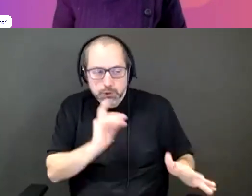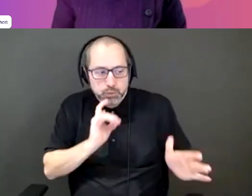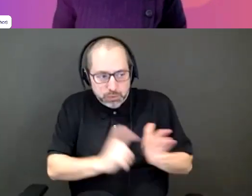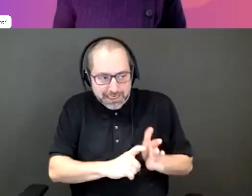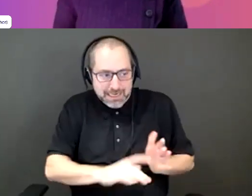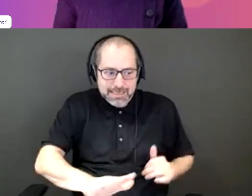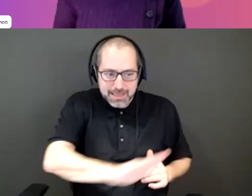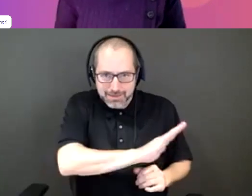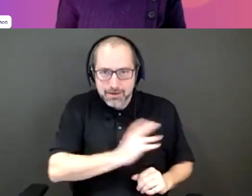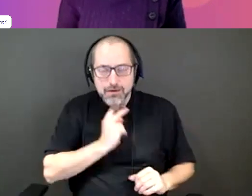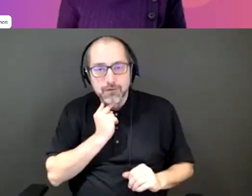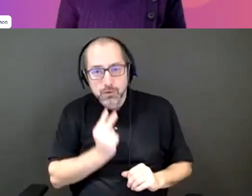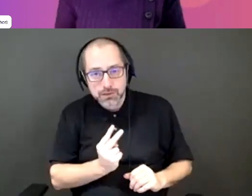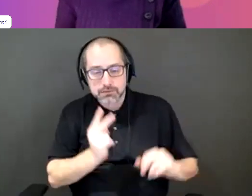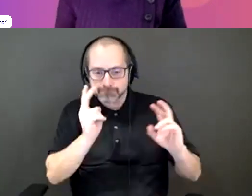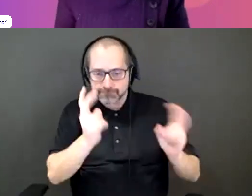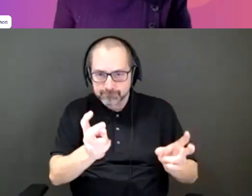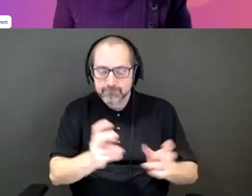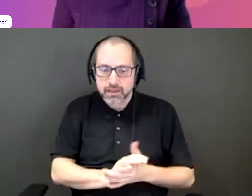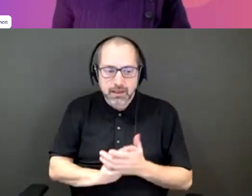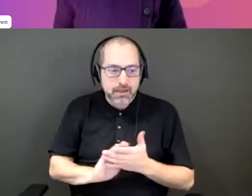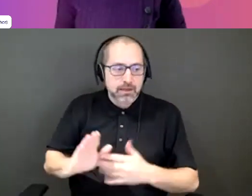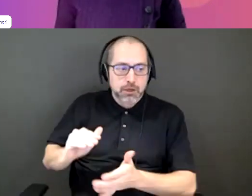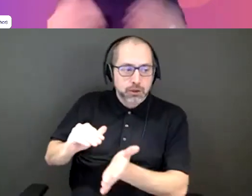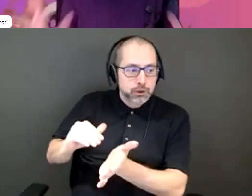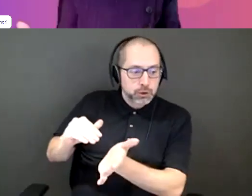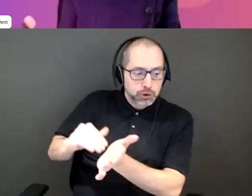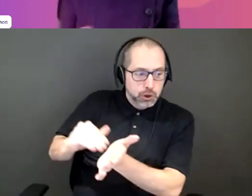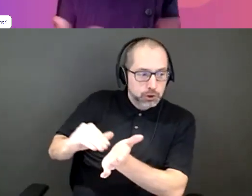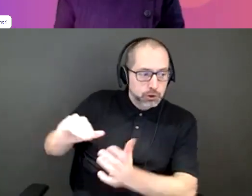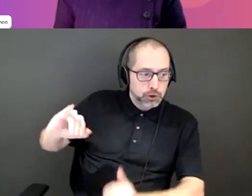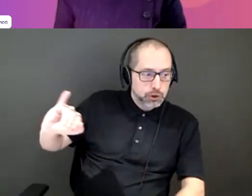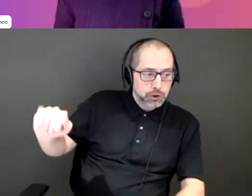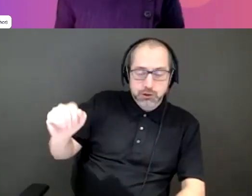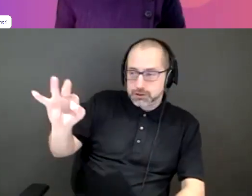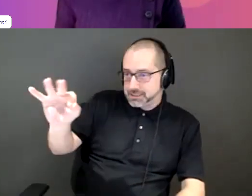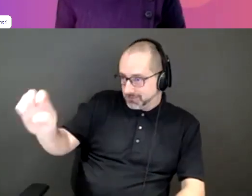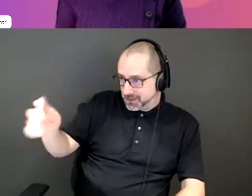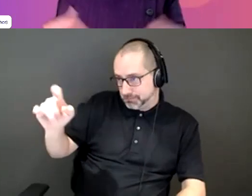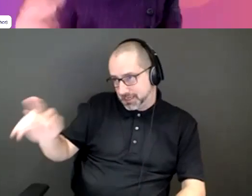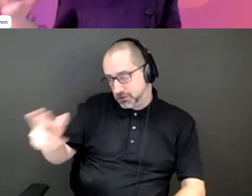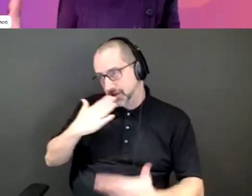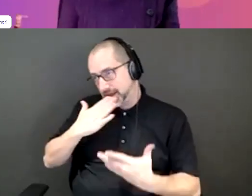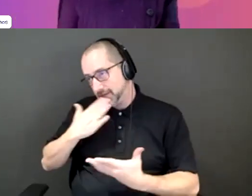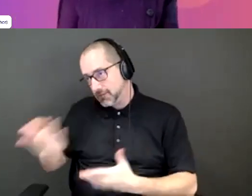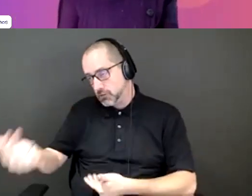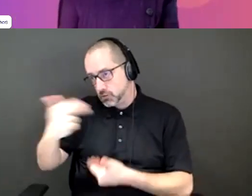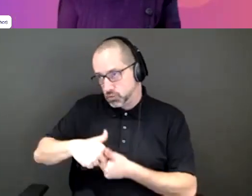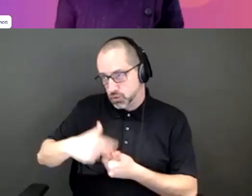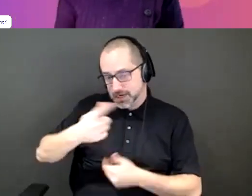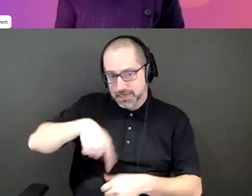travail pour les enfants et à reconnaître leur voix et il nous fait toujours plaisir d'avoir Peter Jaffé avec nous merci